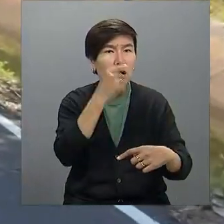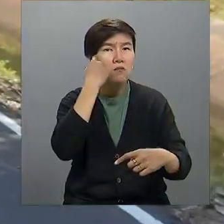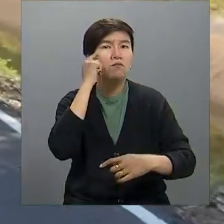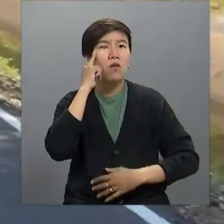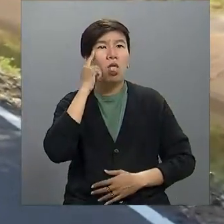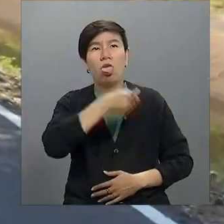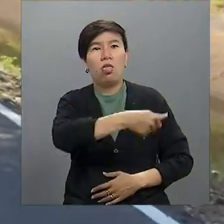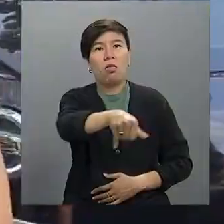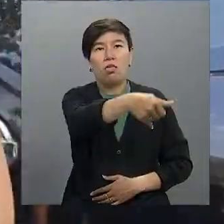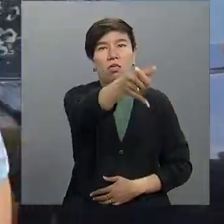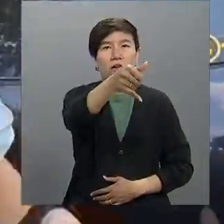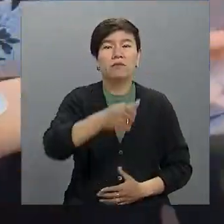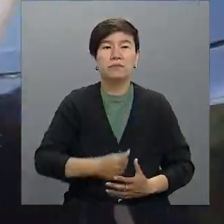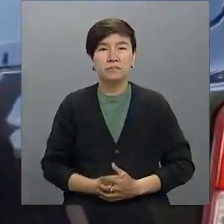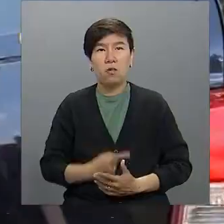อะค่ะ